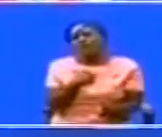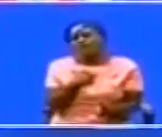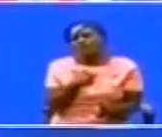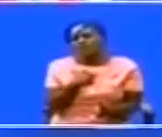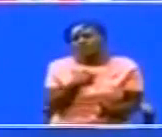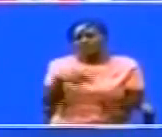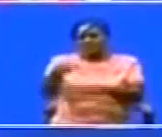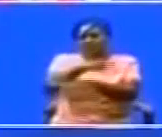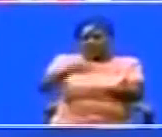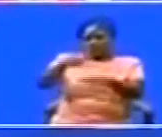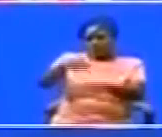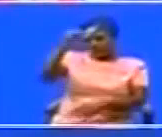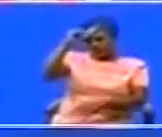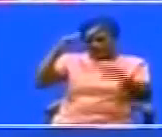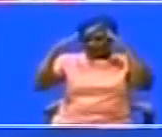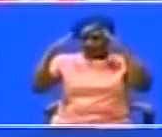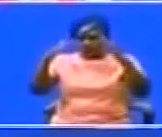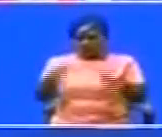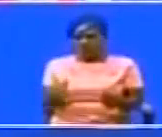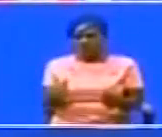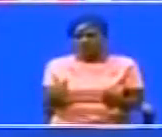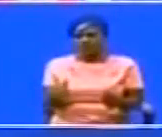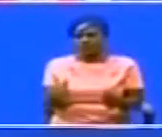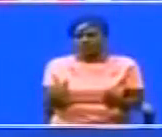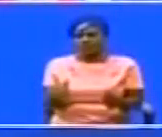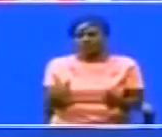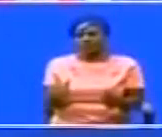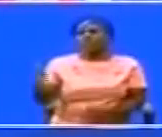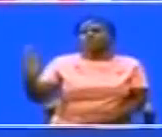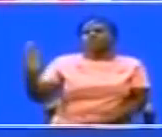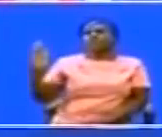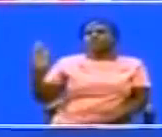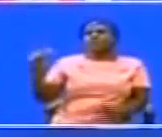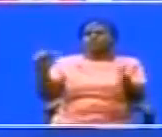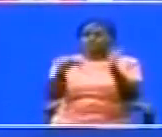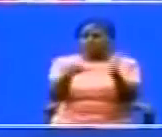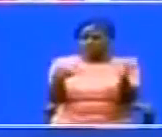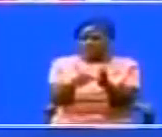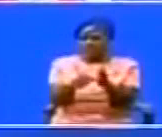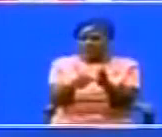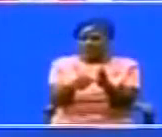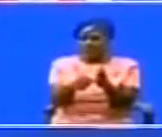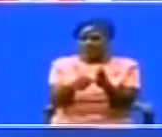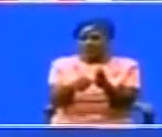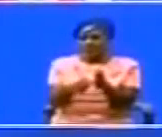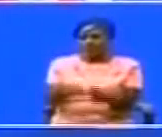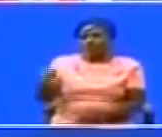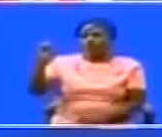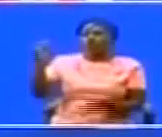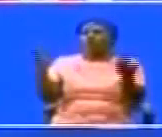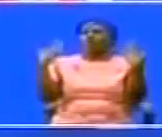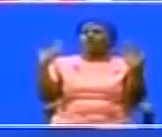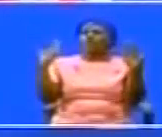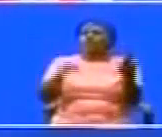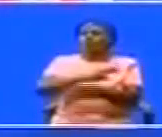time the national government focused on dealing with the issue of security in Meru North once and for all, and not